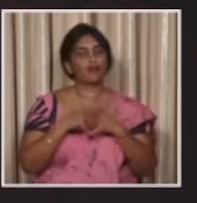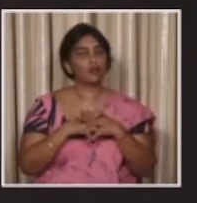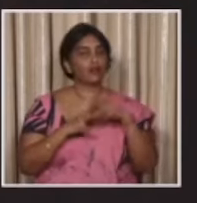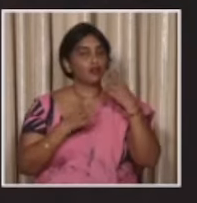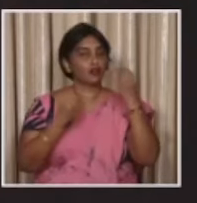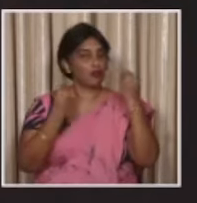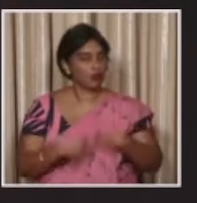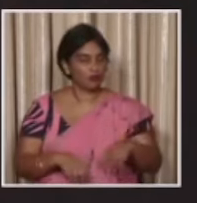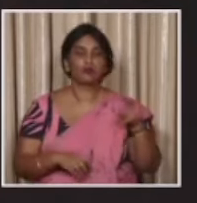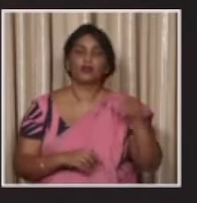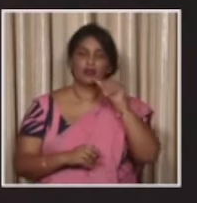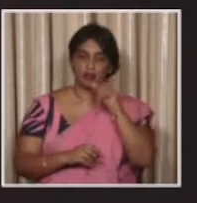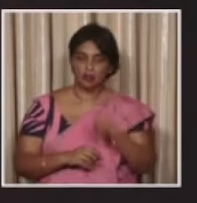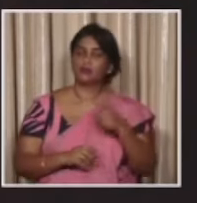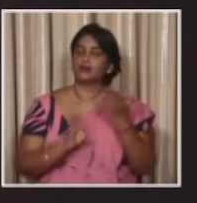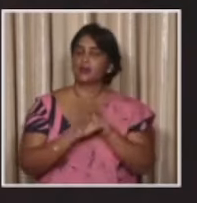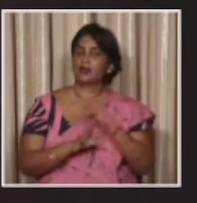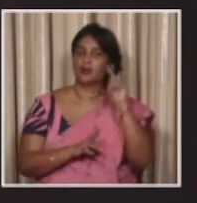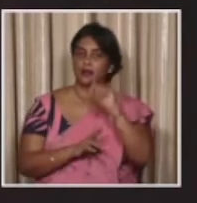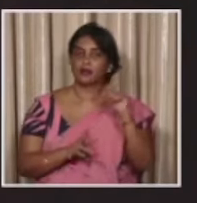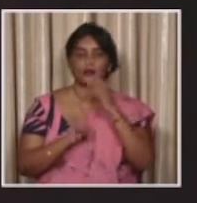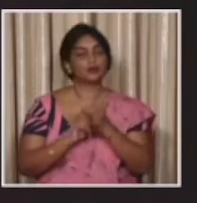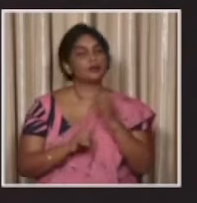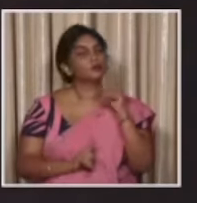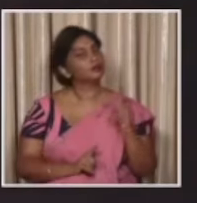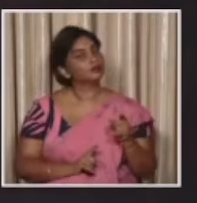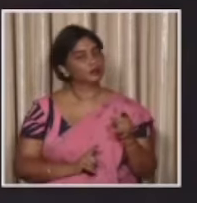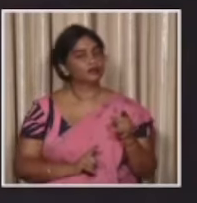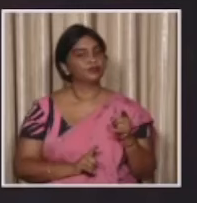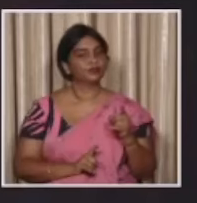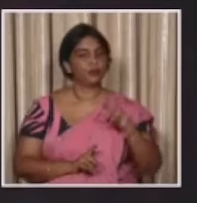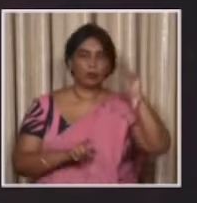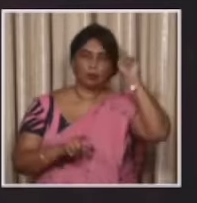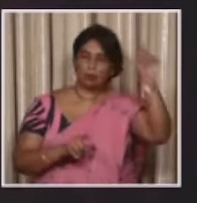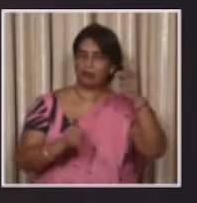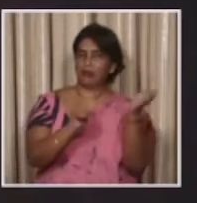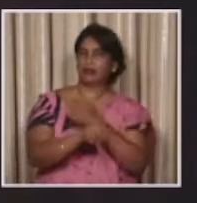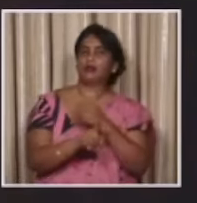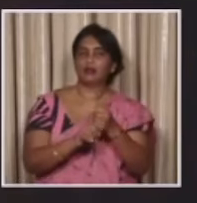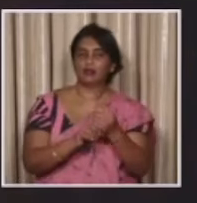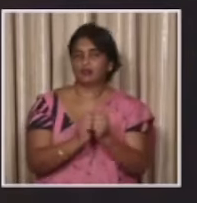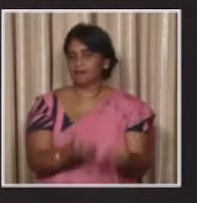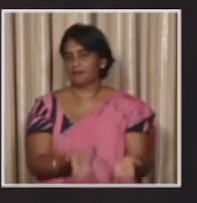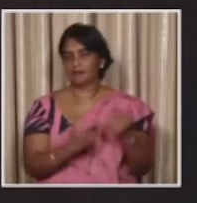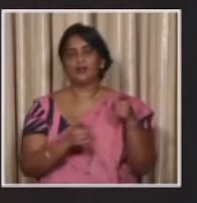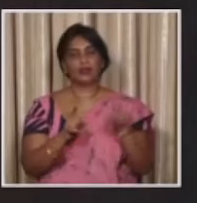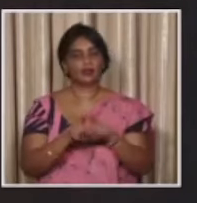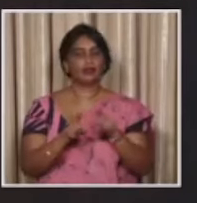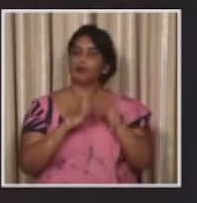නැතුණා කියලා. ඇත්ත. ඒ වගේම හිටපු මෛත්‍රීපාල ජනාධිපතිතුමාව ගුණාට අන්දලා කුලප්පු